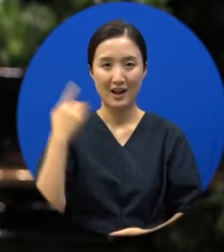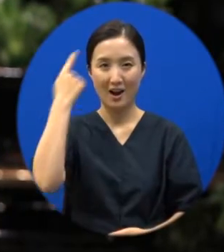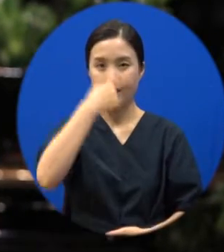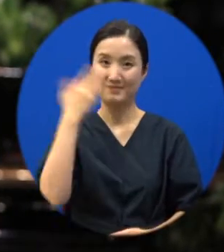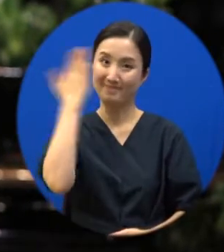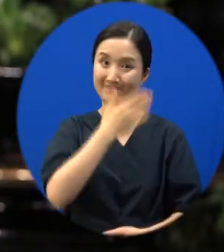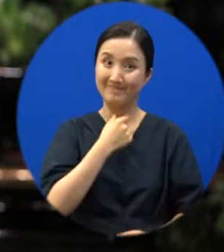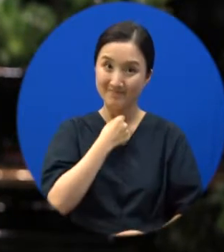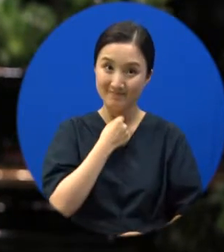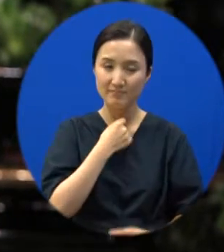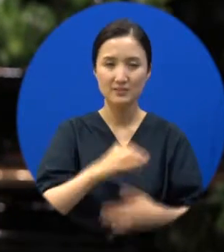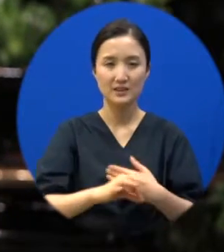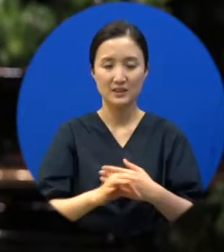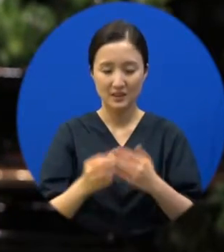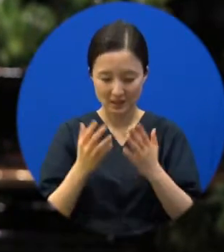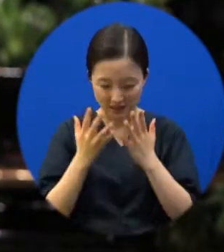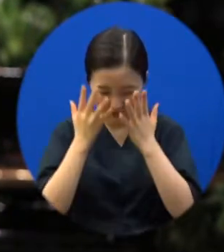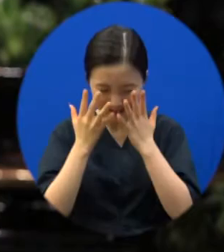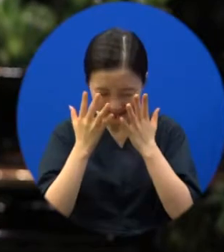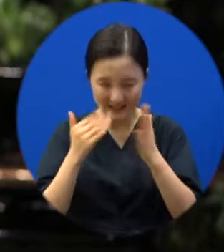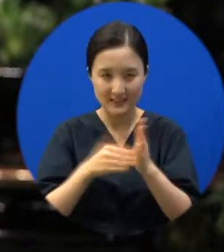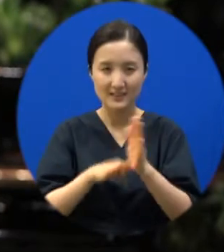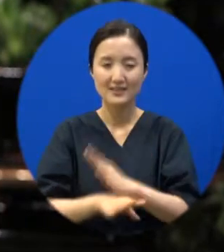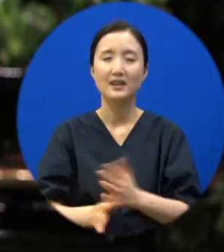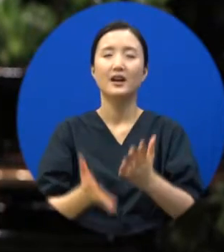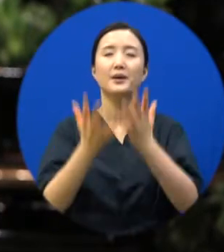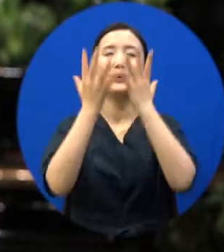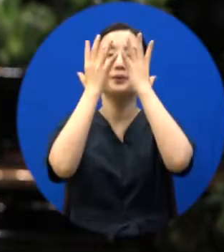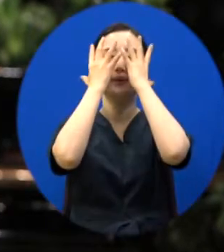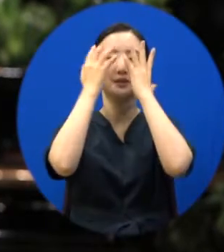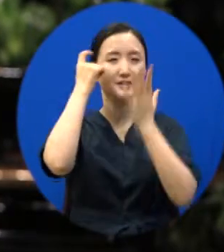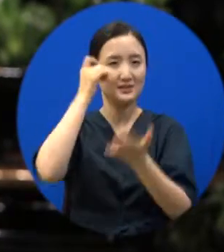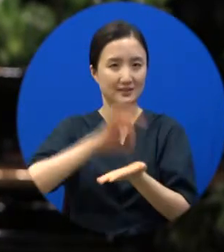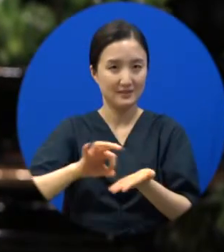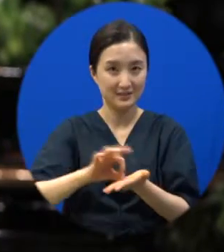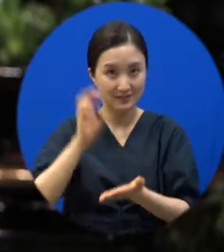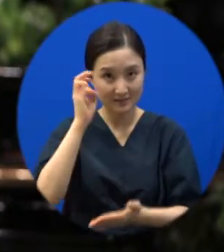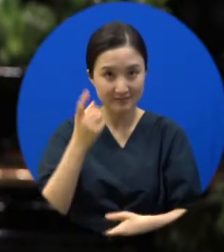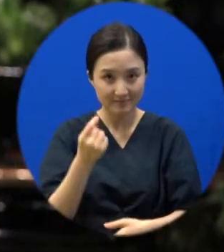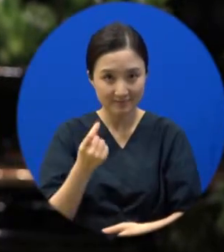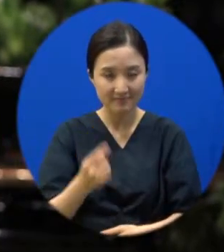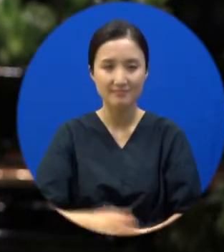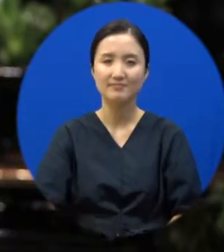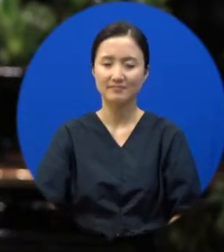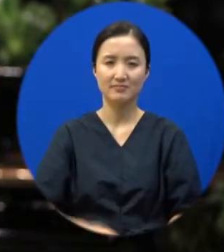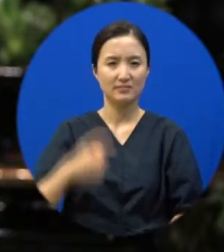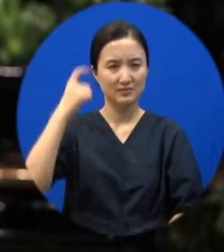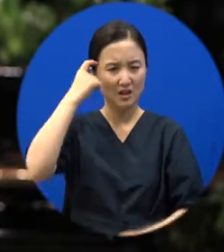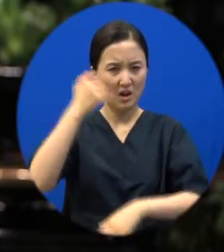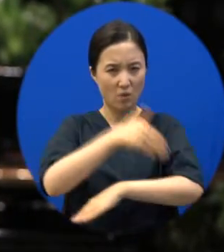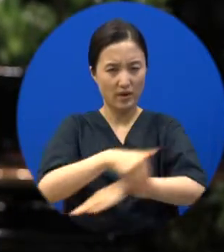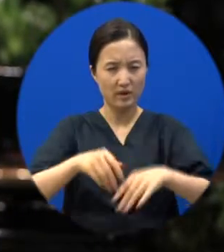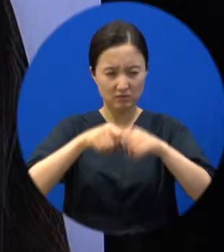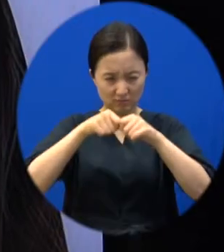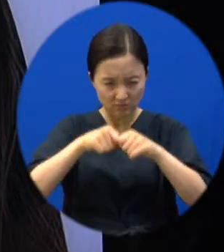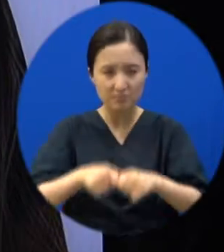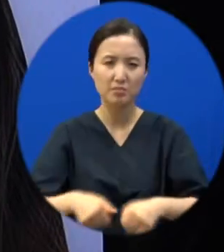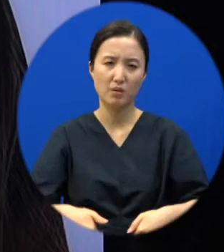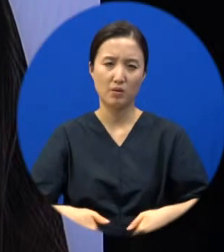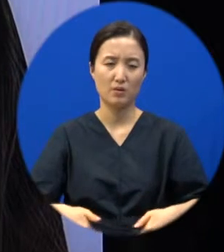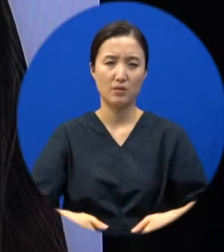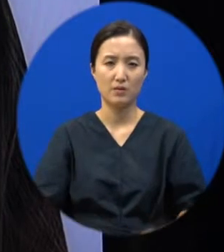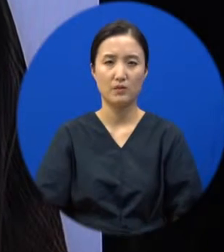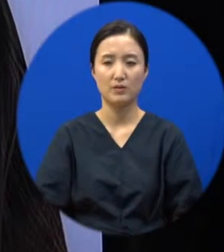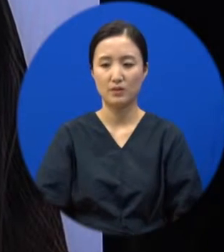세안 깨끗하게 하고 팩 하나 붙이고 잘 거예요. 네. 구체적으로 그려보셨으면 좋겠습니다. 아,